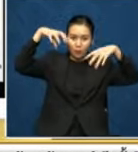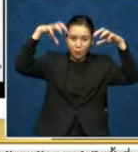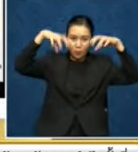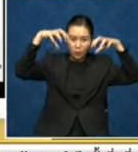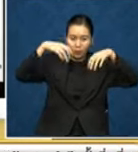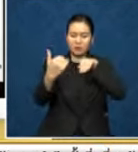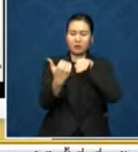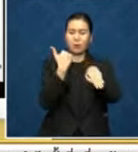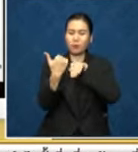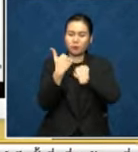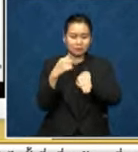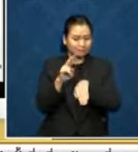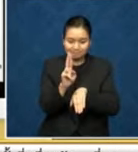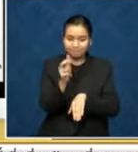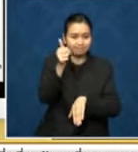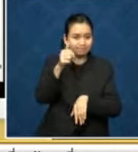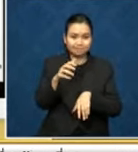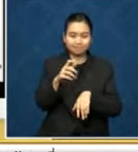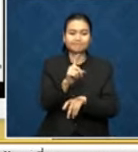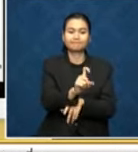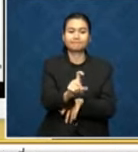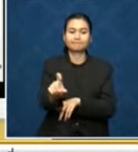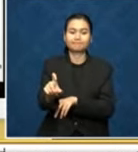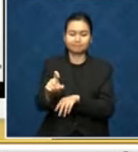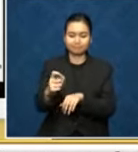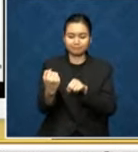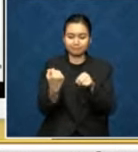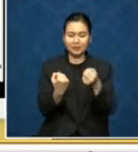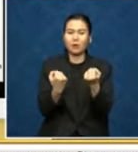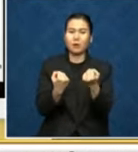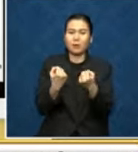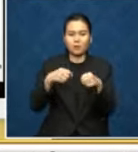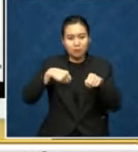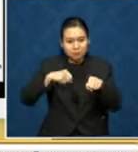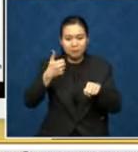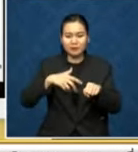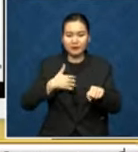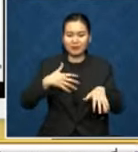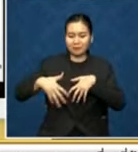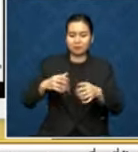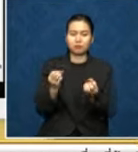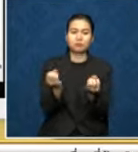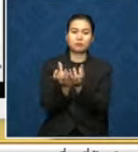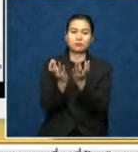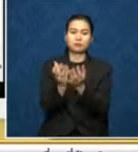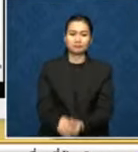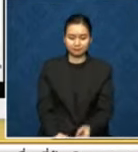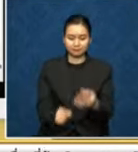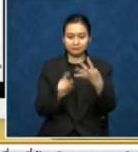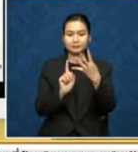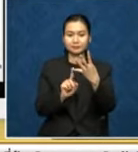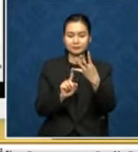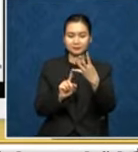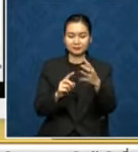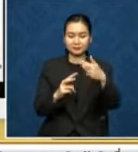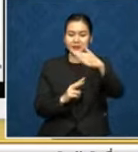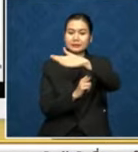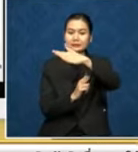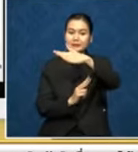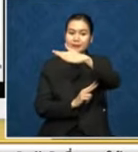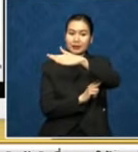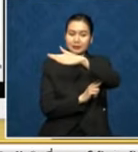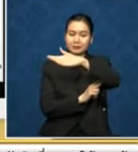ไม่สามารถใช้ได้เลยนะครับทำให้ชาวบ้านนะครับได้รับความเดือดร้อนเป็นอย่างมากนะครับเรื่องที่4เรื่องสุดท้ายนะครับสะพานข้ามลำน้ำห้วยท